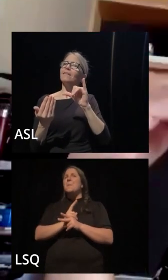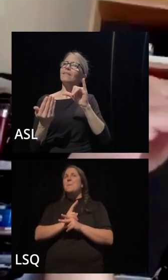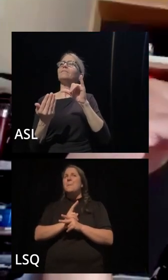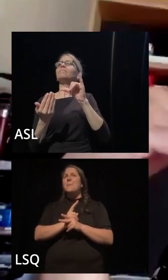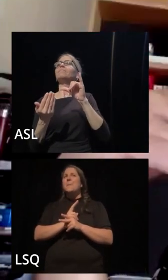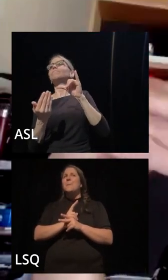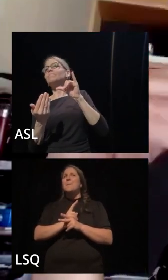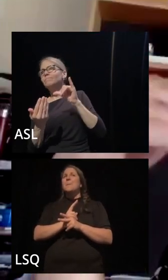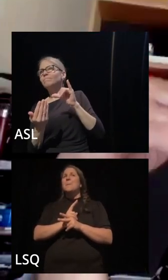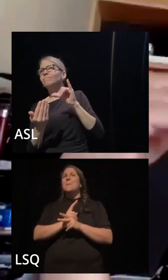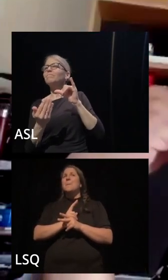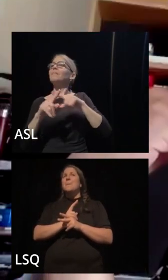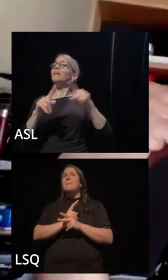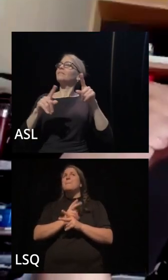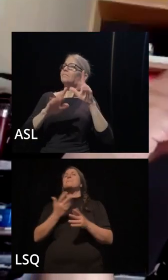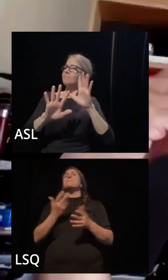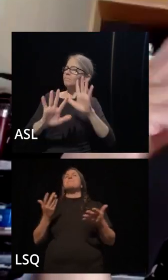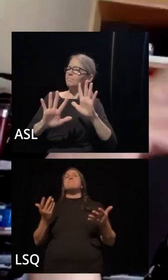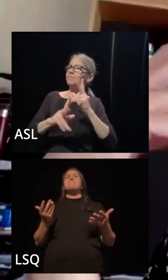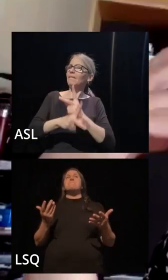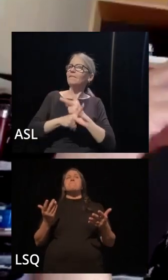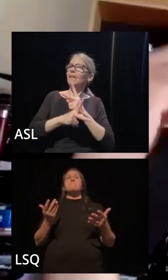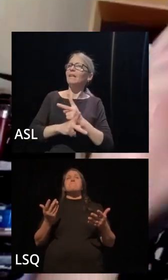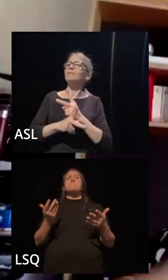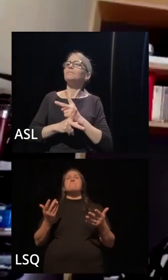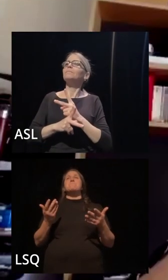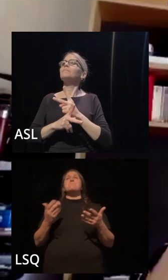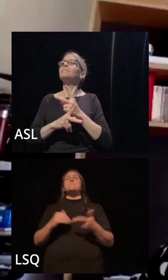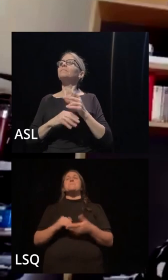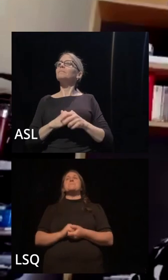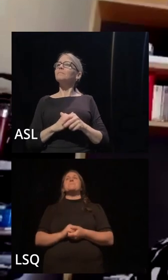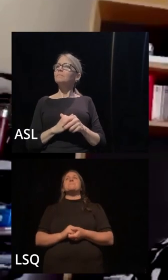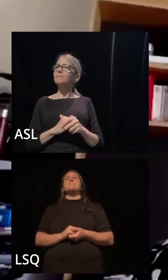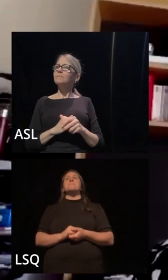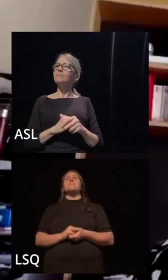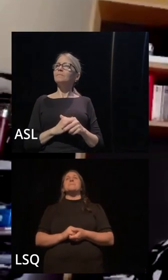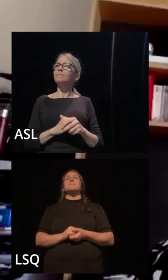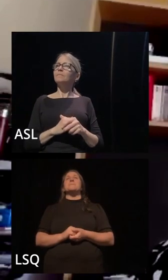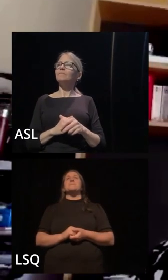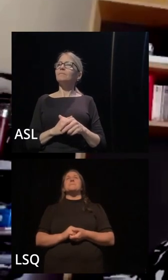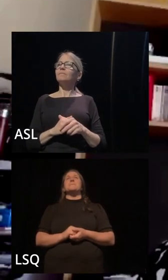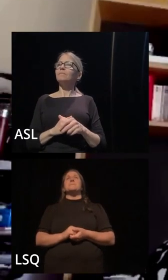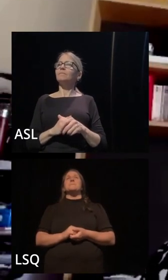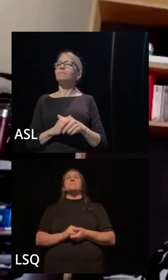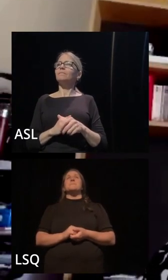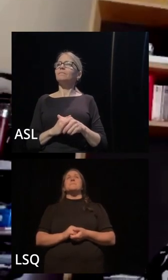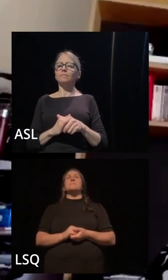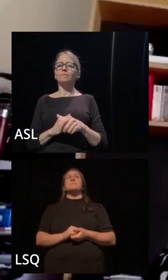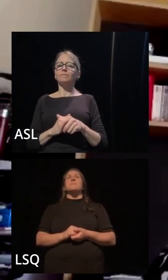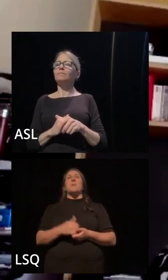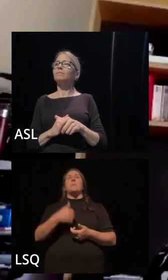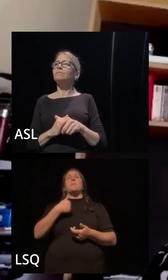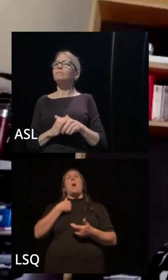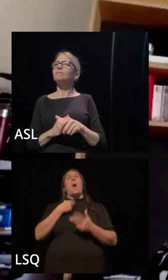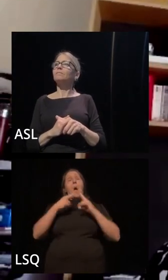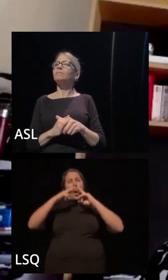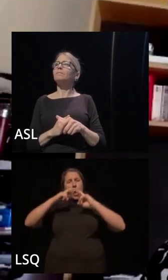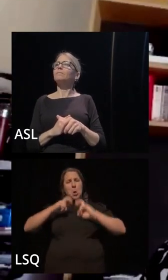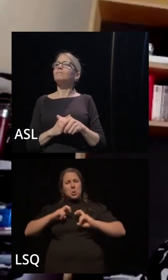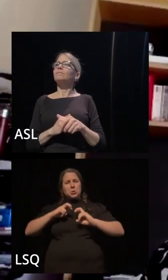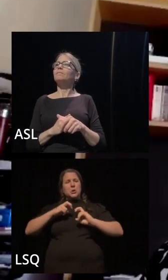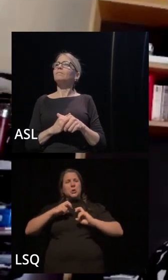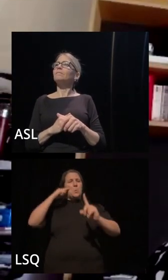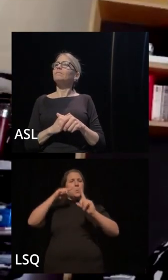donné qu'il y a cette recherche de travailler autrement, de développer